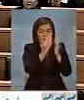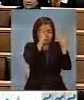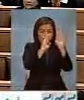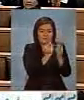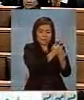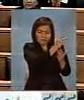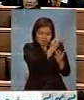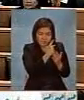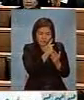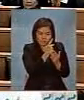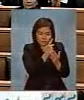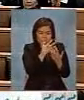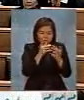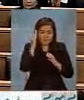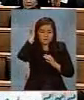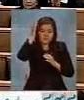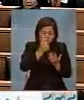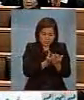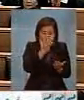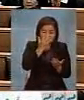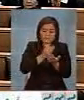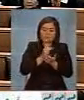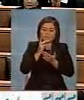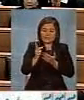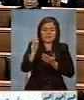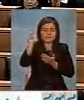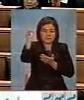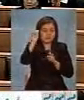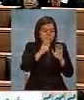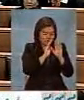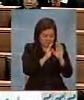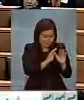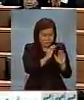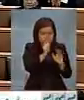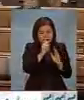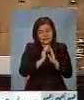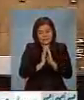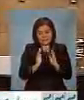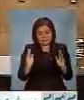มาให้เขากู้ได้ผมฝากเพียงเท่านี้ครับท่านประธานครับขอขอบคุณครับ